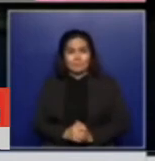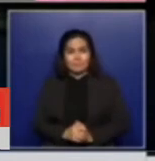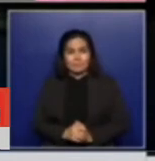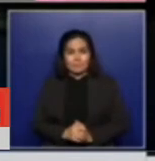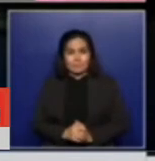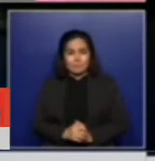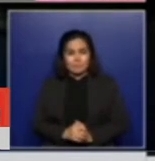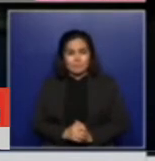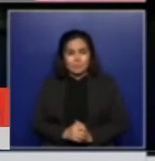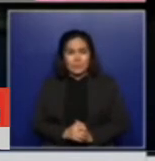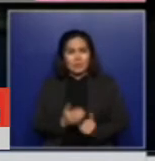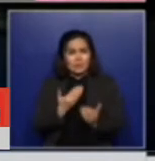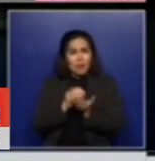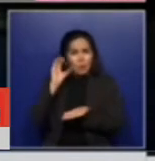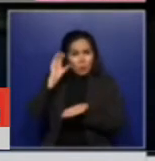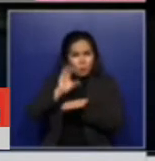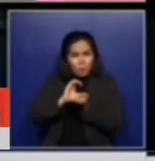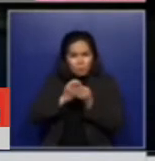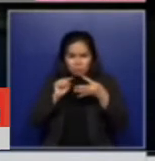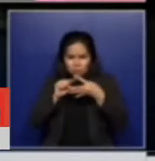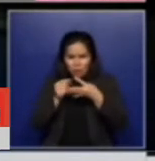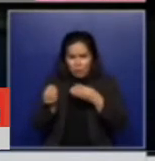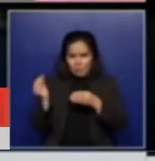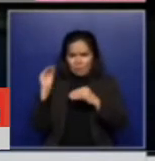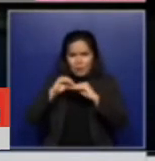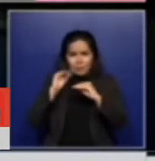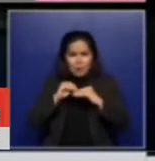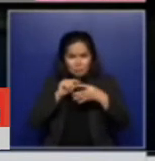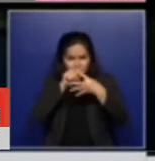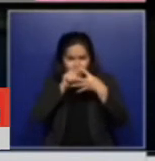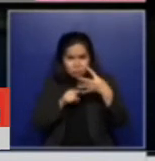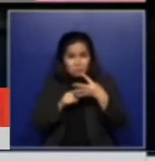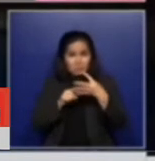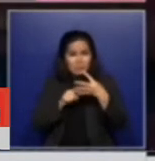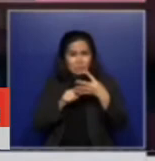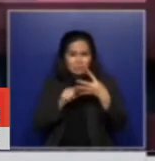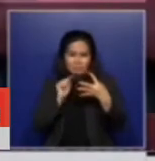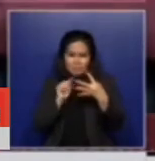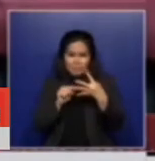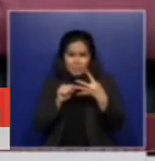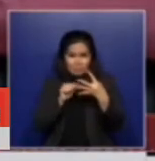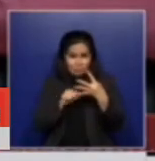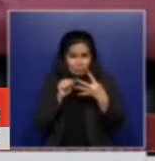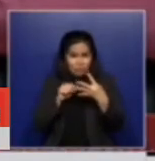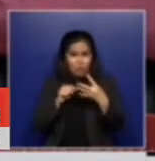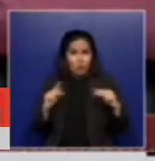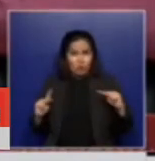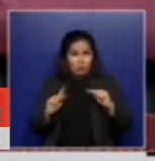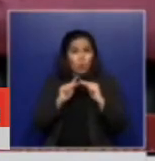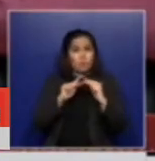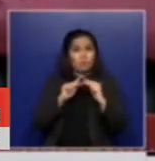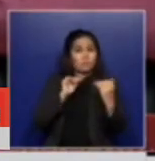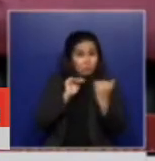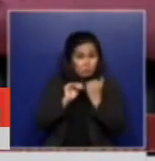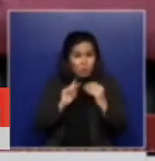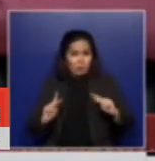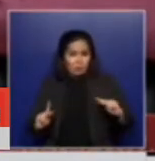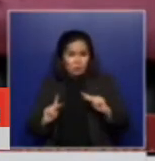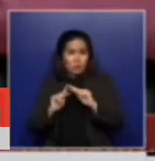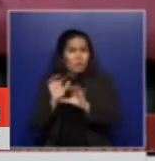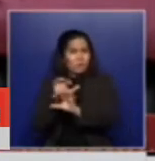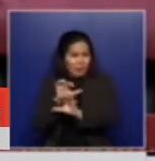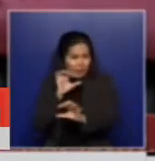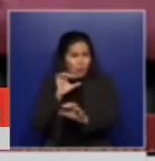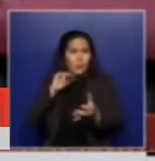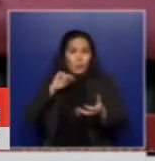าณที่เพิ่มขึ้นโดยเฉพาะอย่างยิ่งในส่วนของกระทรวงคมนาคมและกระทรวงมหาดไทยมันเป็นเรื่องของการสร้างโครงสร้